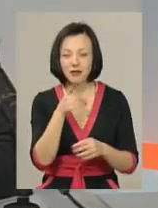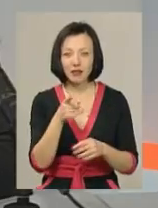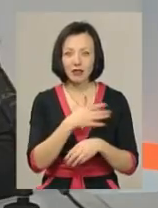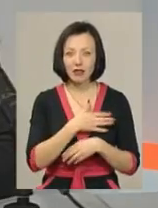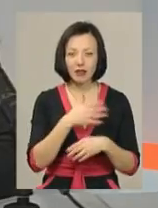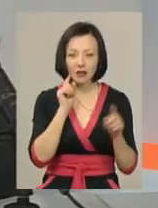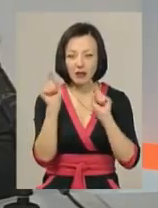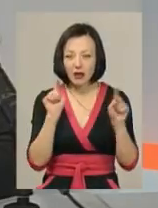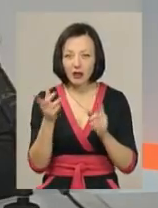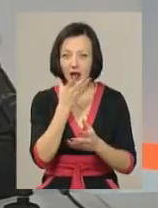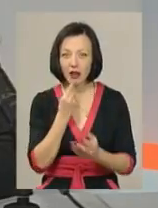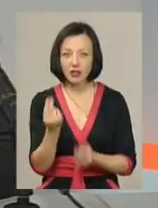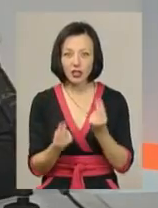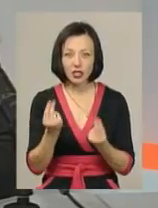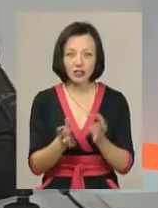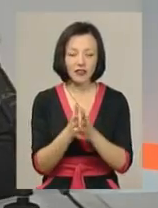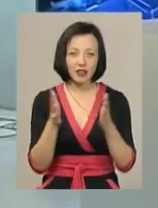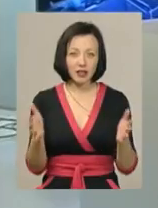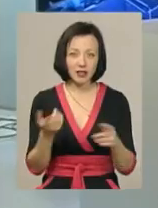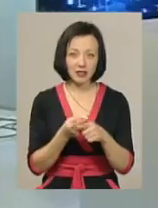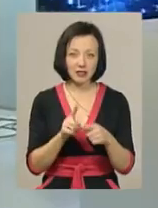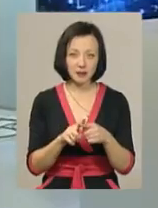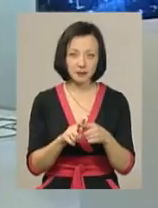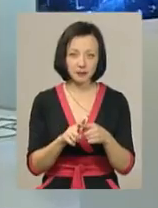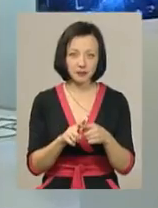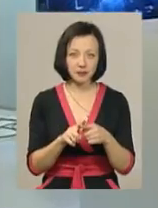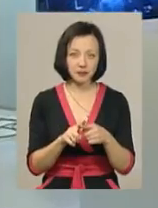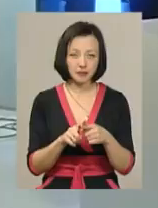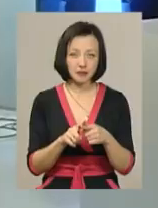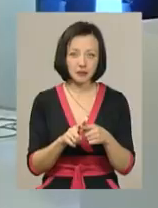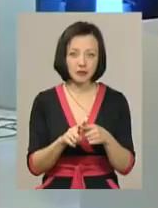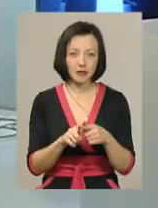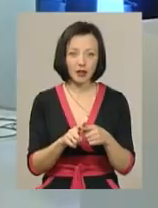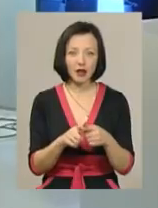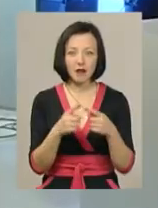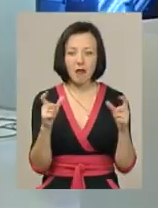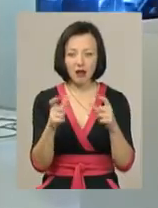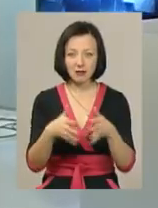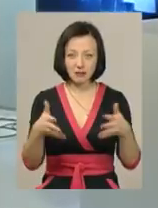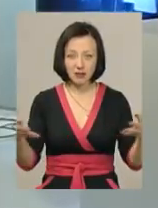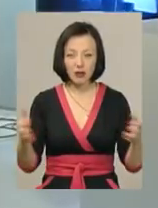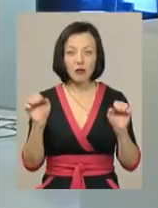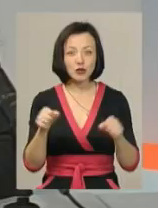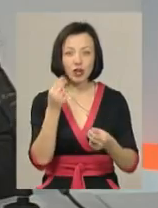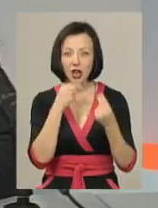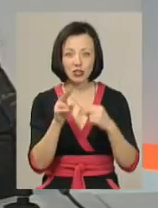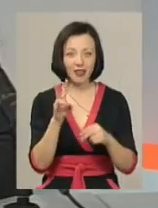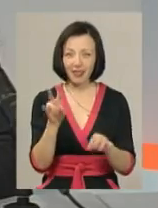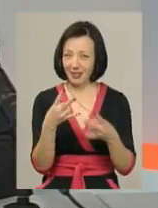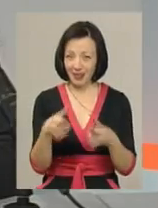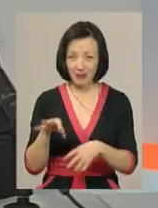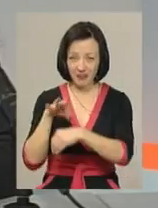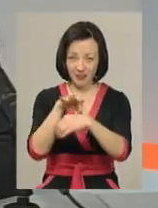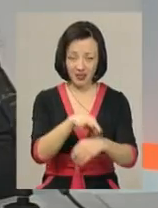очі розбігаються на гарні іграшки на ці е такі щедрі прилавки то тоді можливо краще не випробовувати